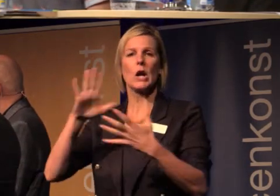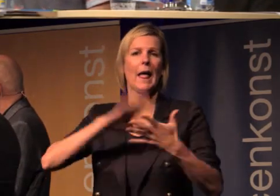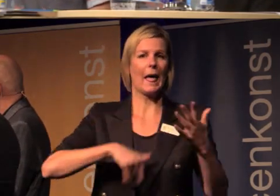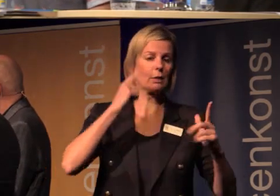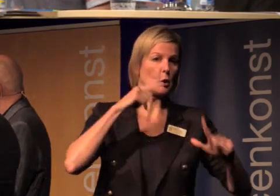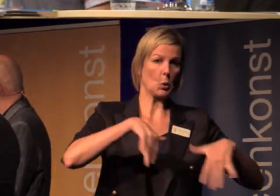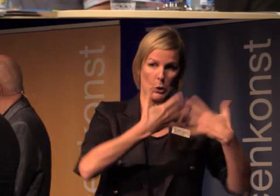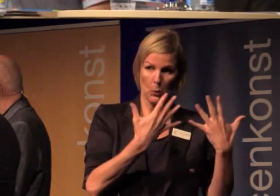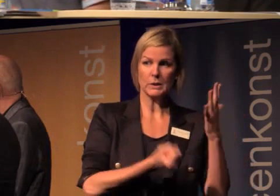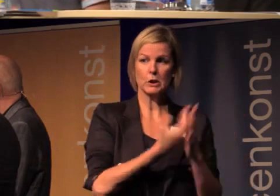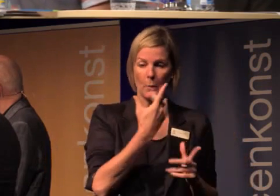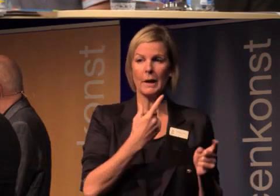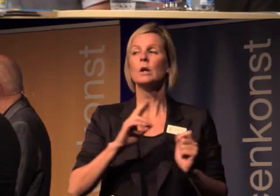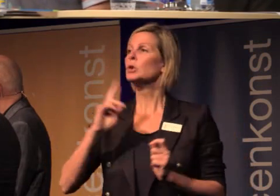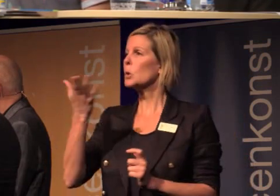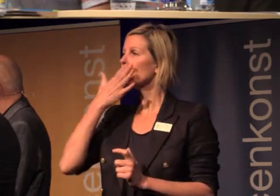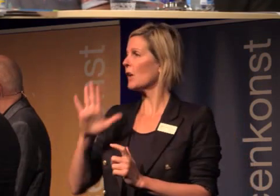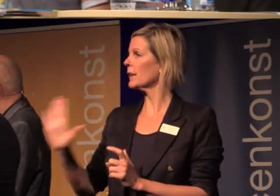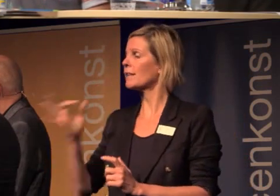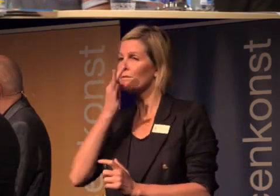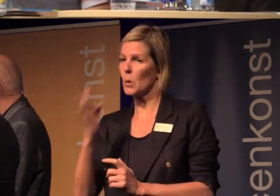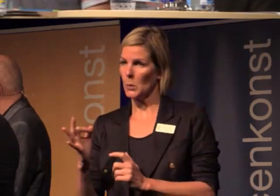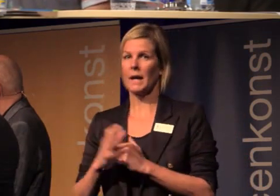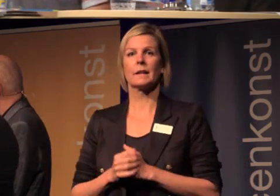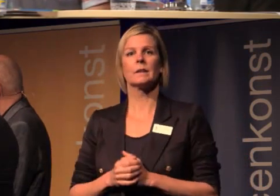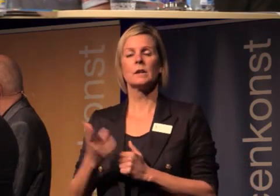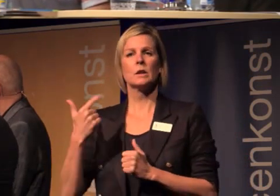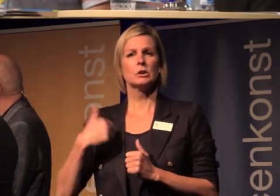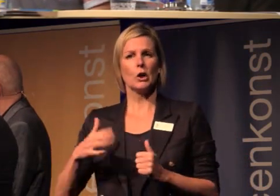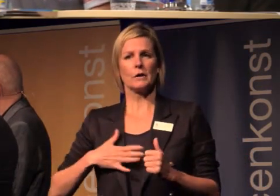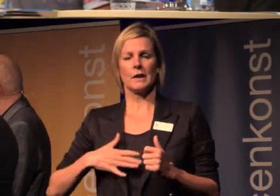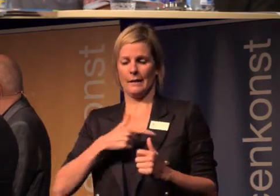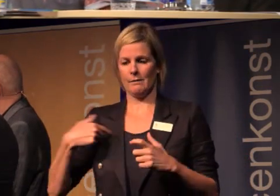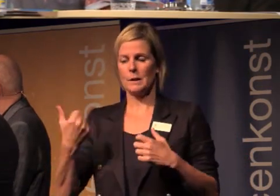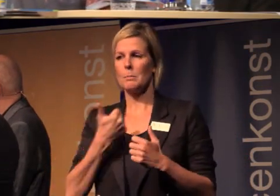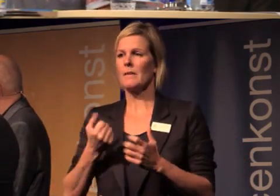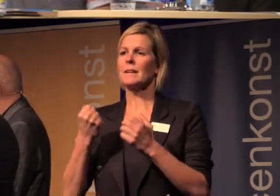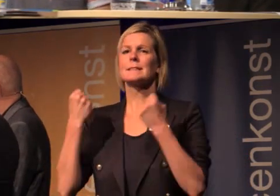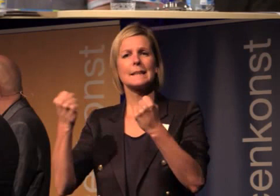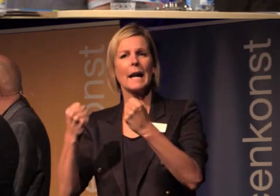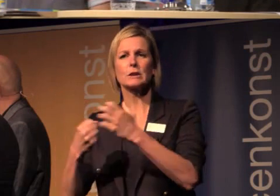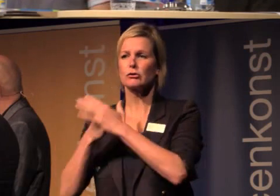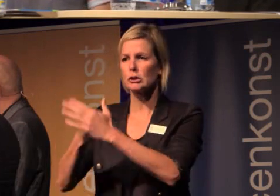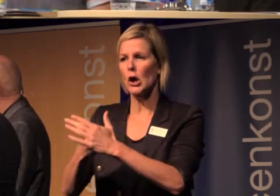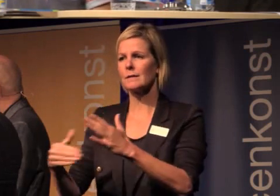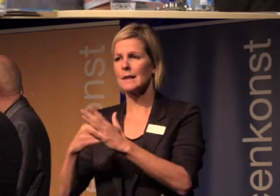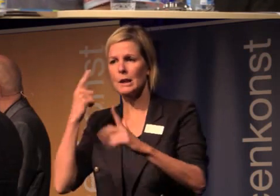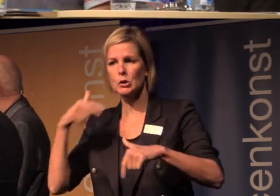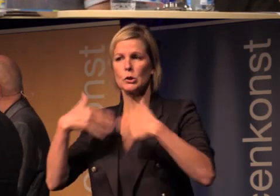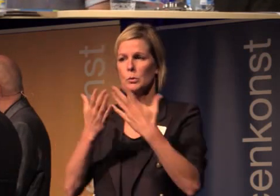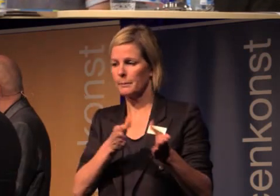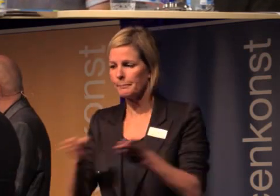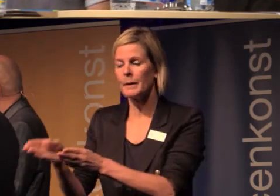till svaret på den här frågan. Jag tror så här. Man behöver säkerställa ett starkt och ett bra stöd till den typen av kultur som riktas mot barn och